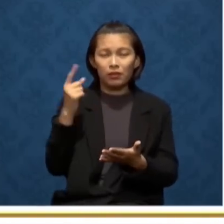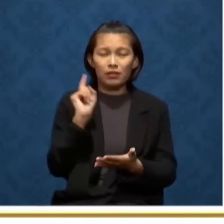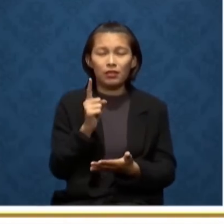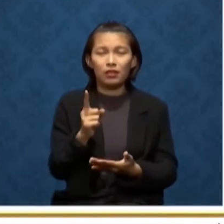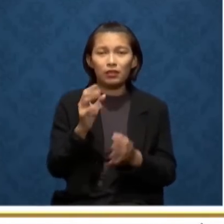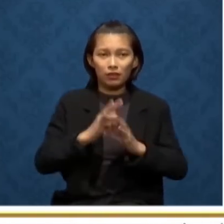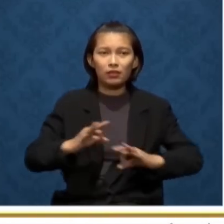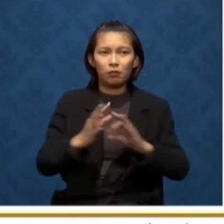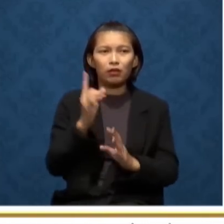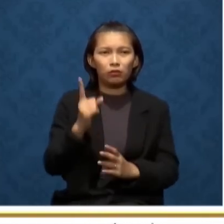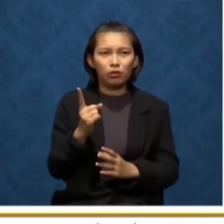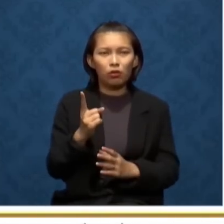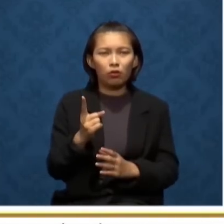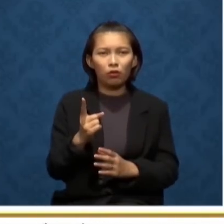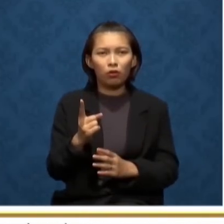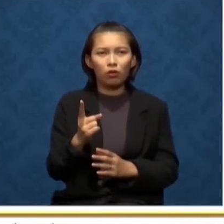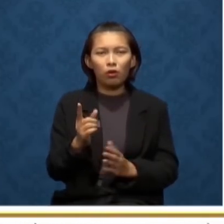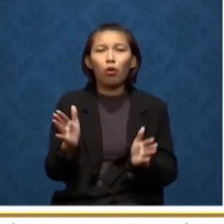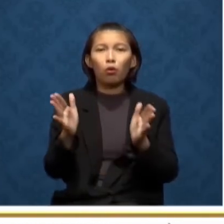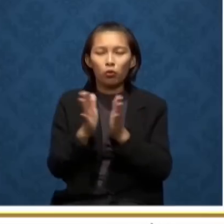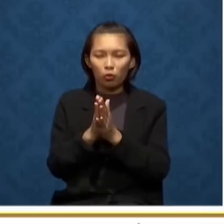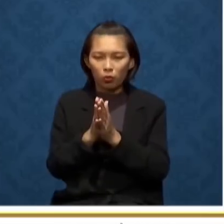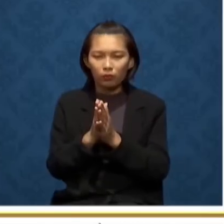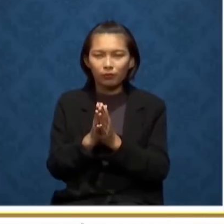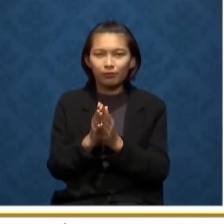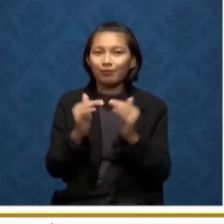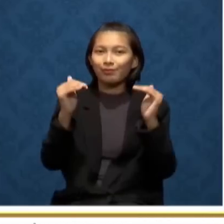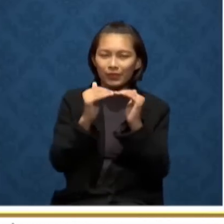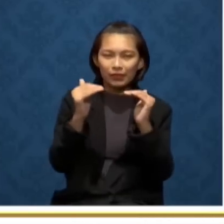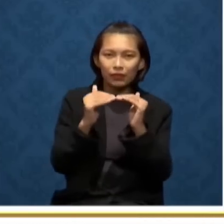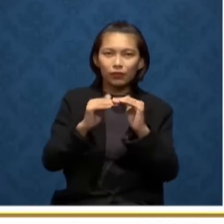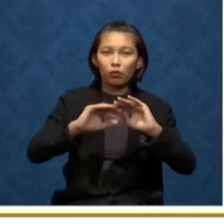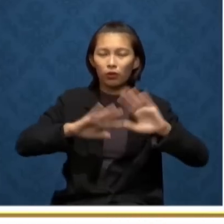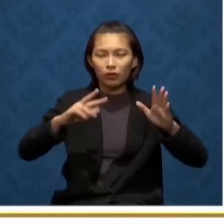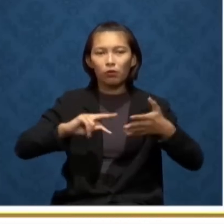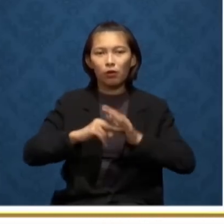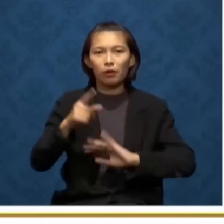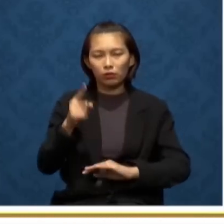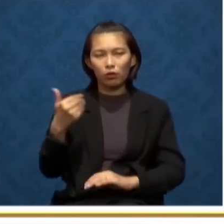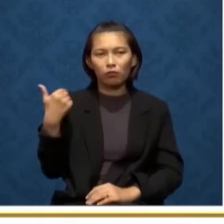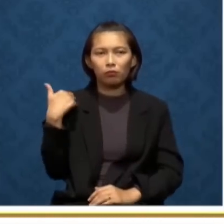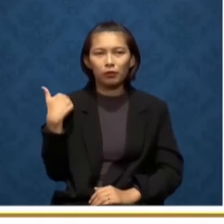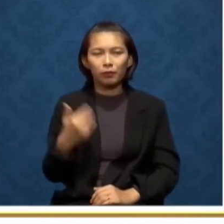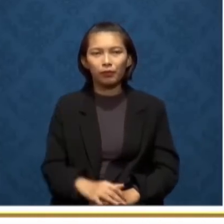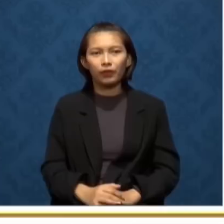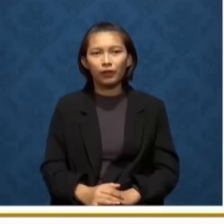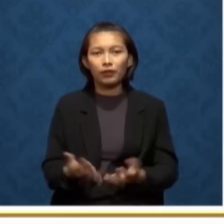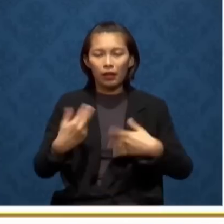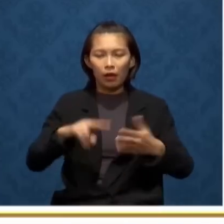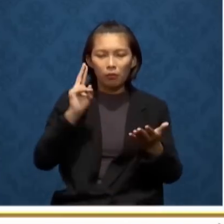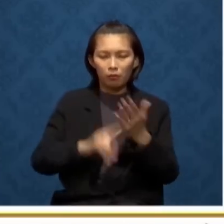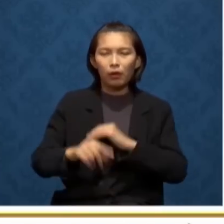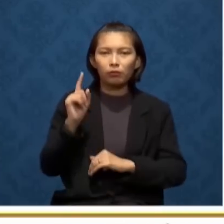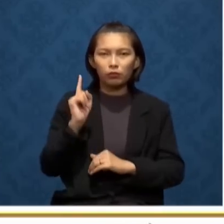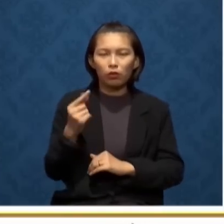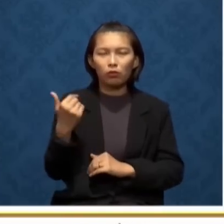toให้รวมถึงกรณีการระเมิดสิทธิ มณสองชนและควรปรบเพิ่มธุณษัพยให้สูง